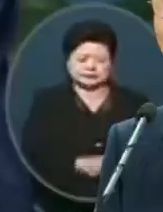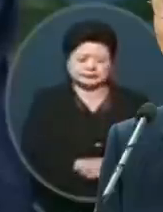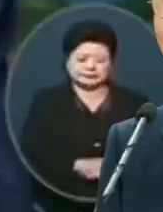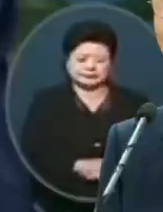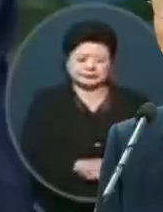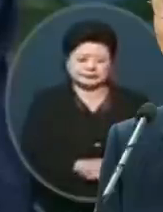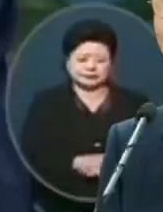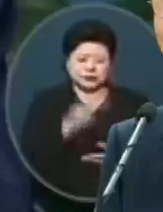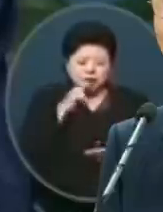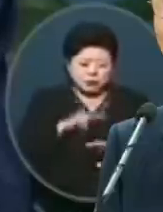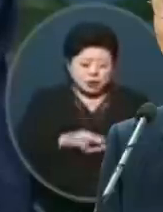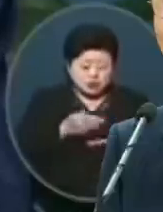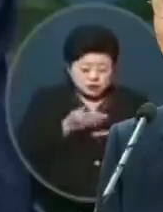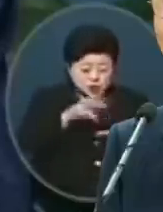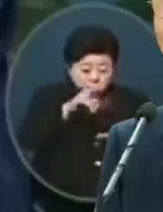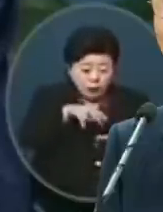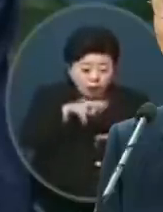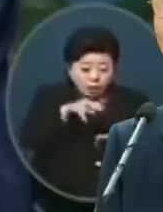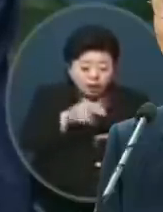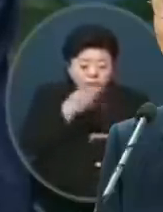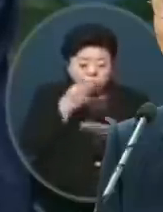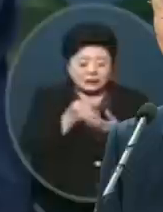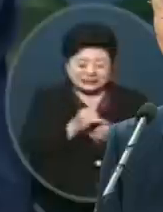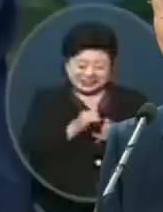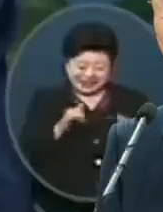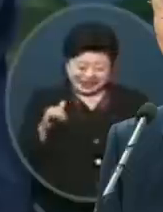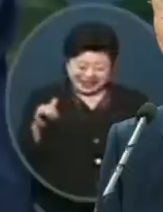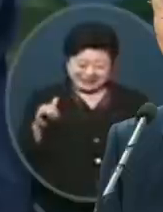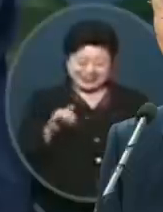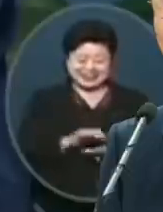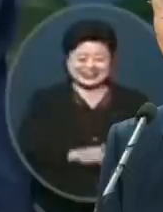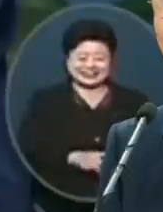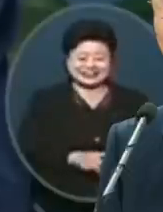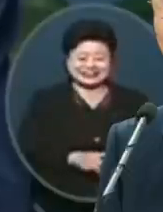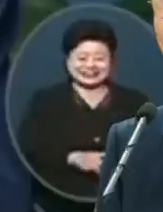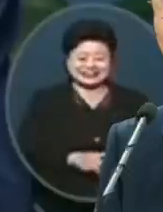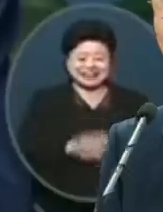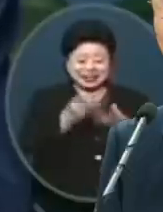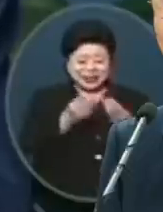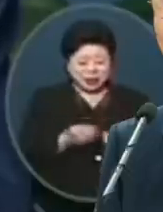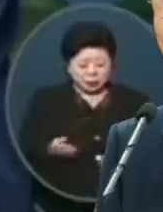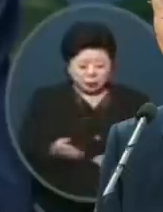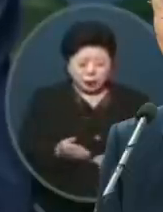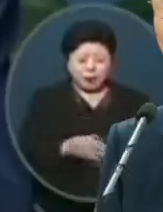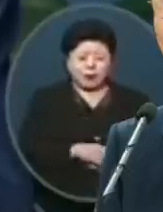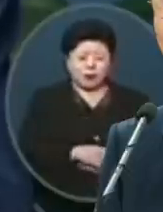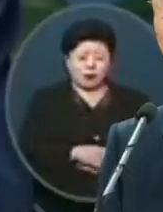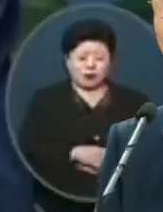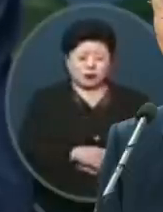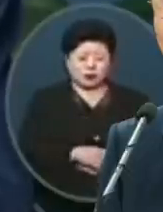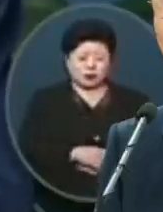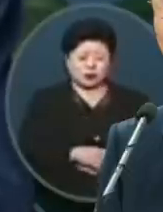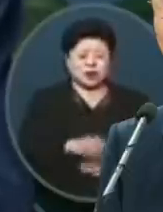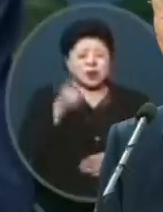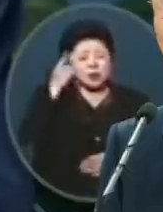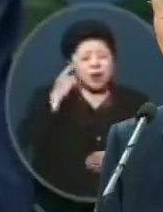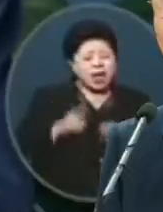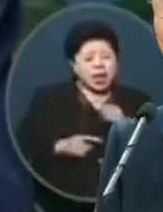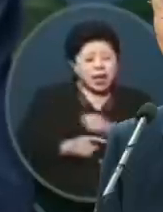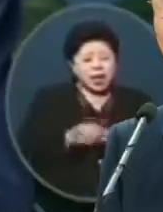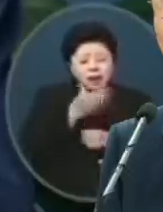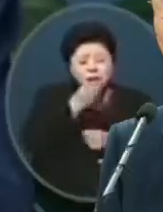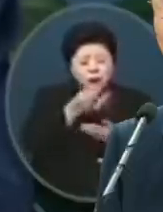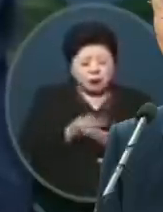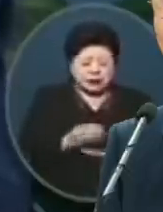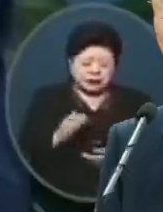내게 편지 왔는데 보면 복받은 사람이라는 내용은 별로 없고 왜 복을